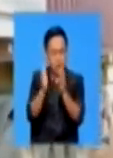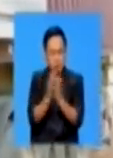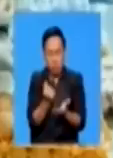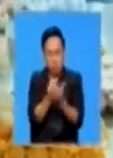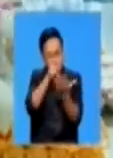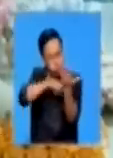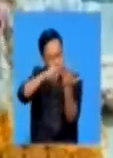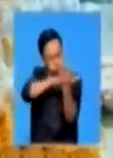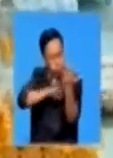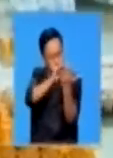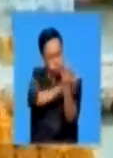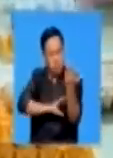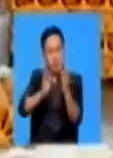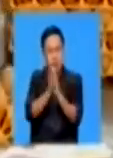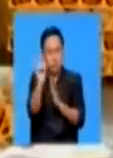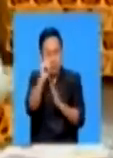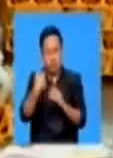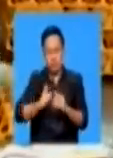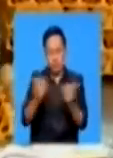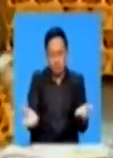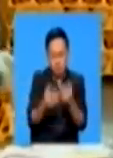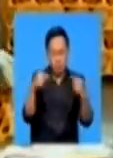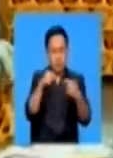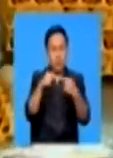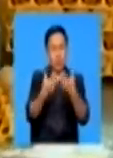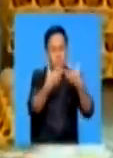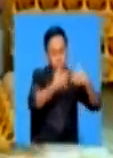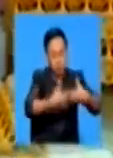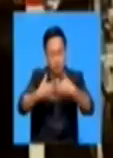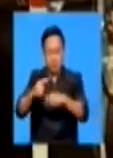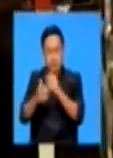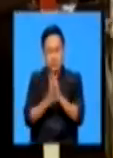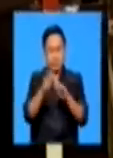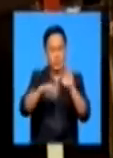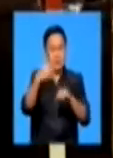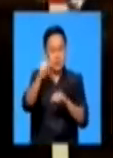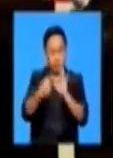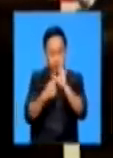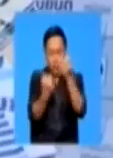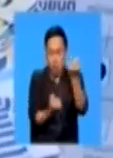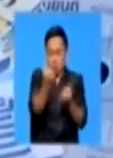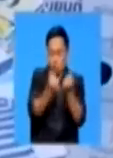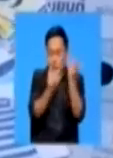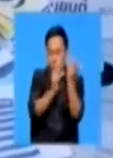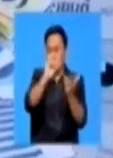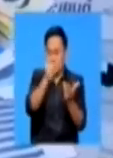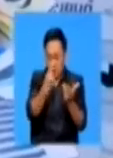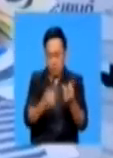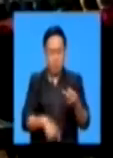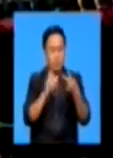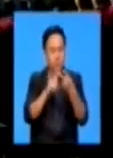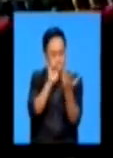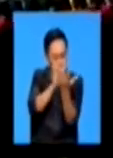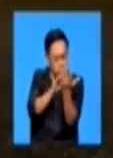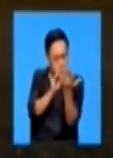ภาพให้เป็นฐานการผลิตในอุตสาหกรรมเป้าหมาย10ประเภทด้วยกันอาทิเช่นยานยนต์สมัยใหม่อิเล็กทรอนิกส์อัจฉริยะการ